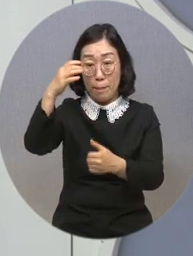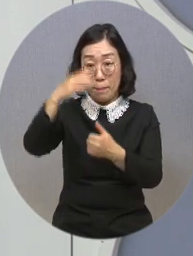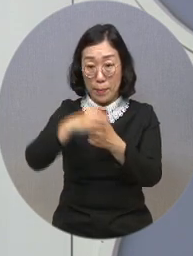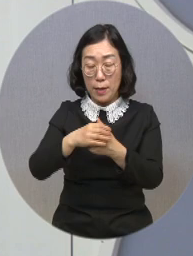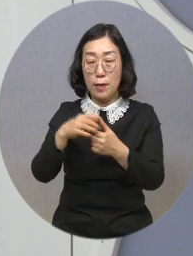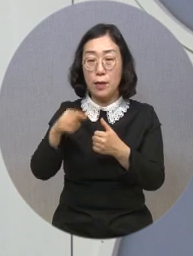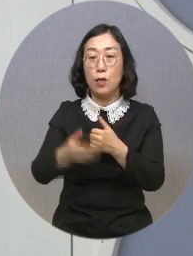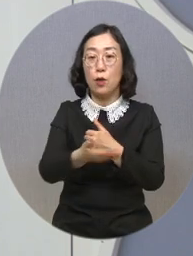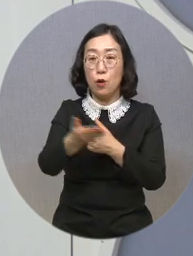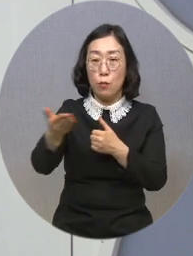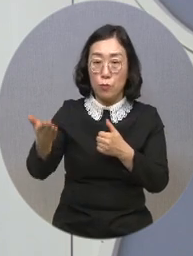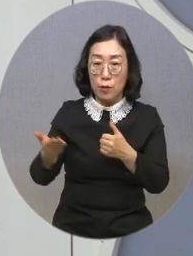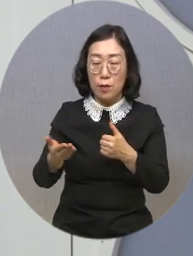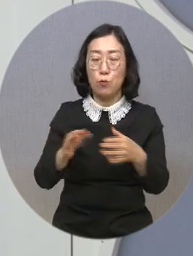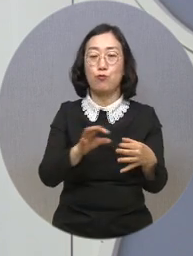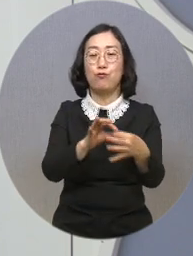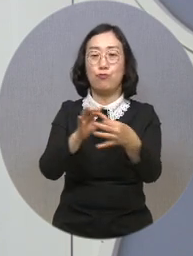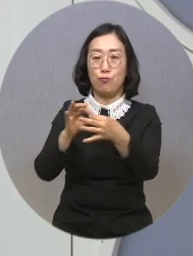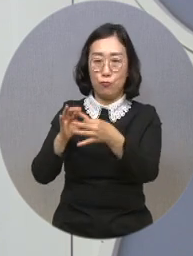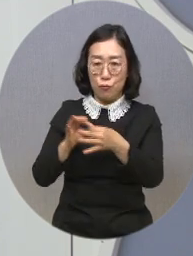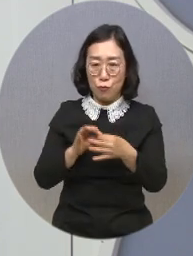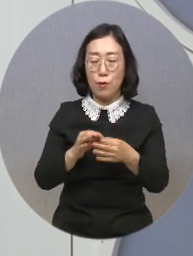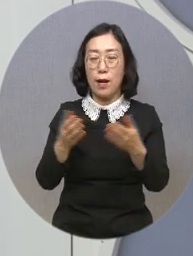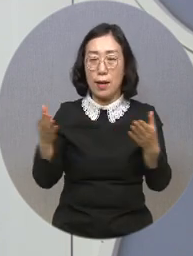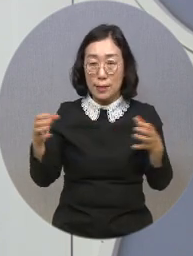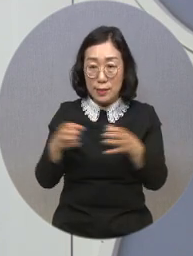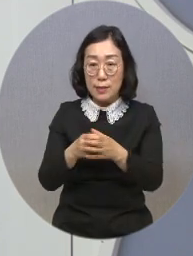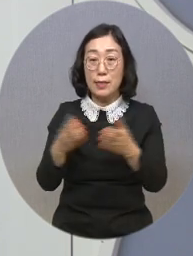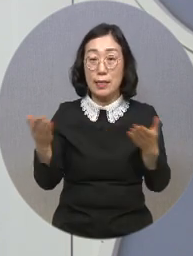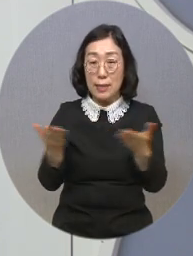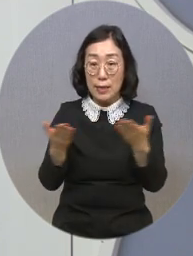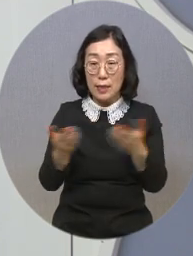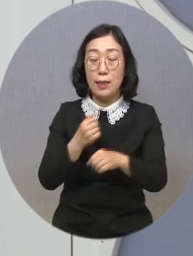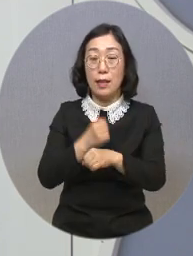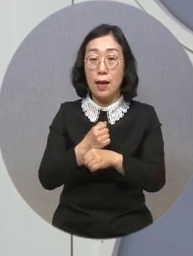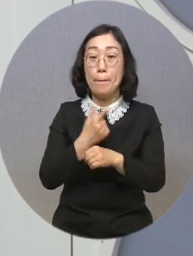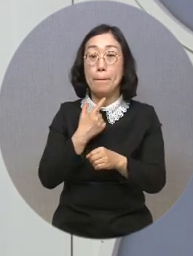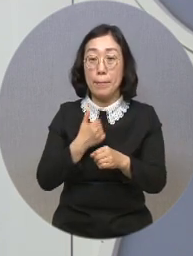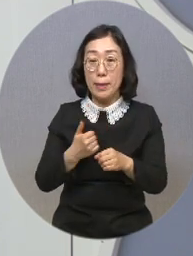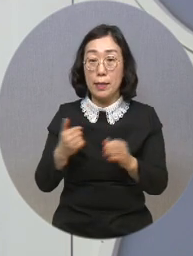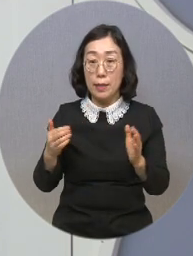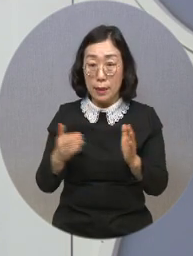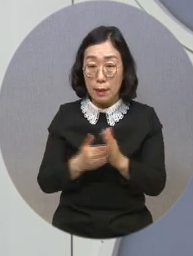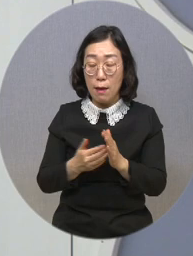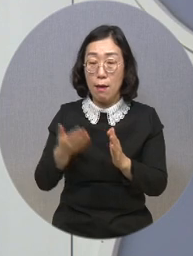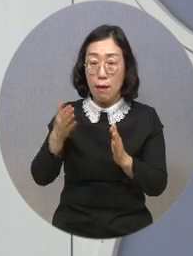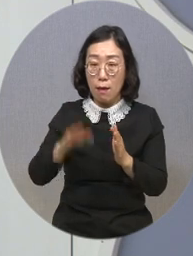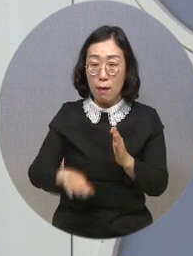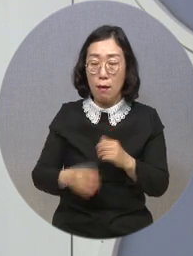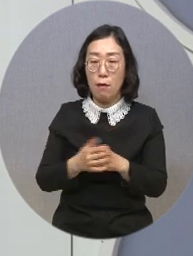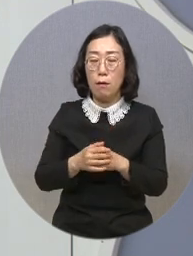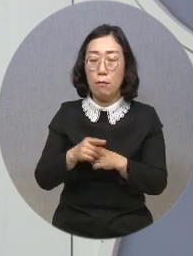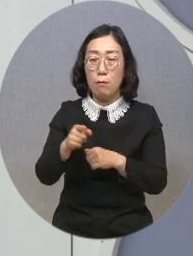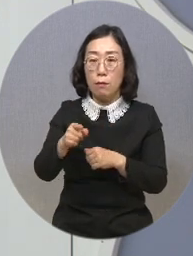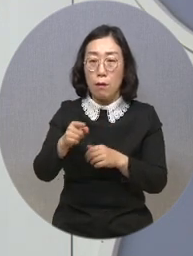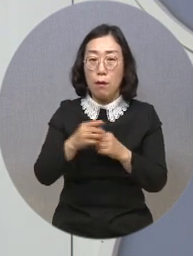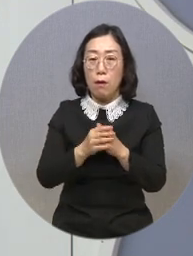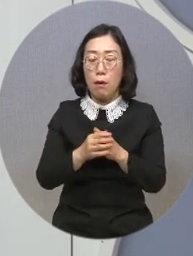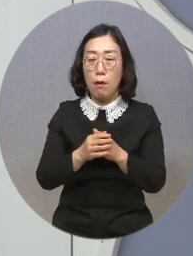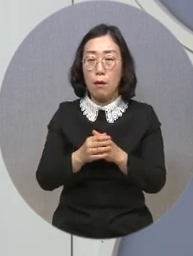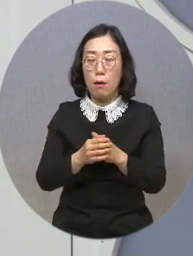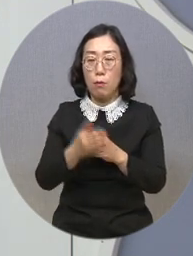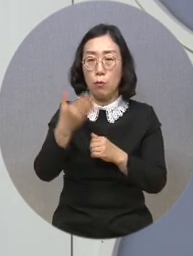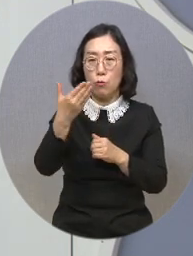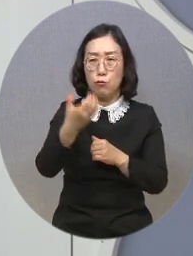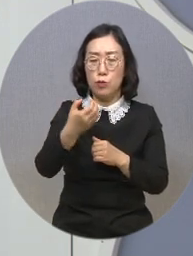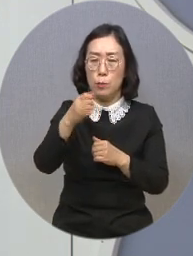여러 분들하고 이제 인연도 맺고 또 일도 하고 그랬는데 이제 그때 시장 출마를